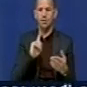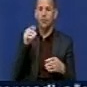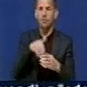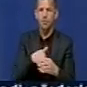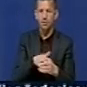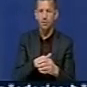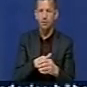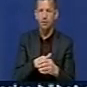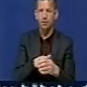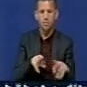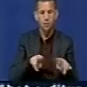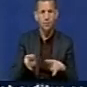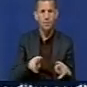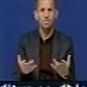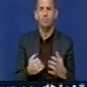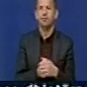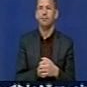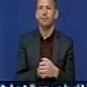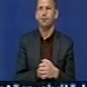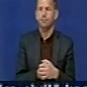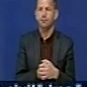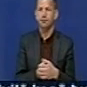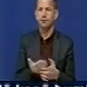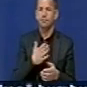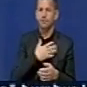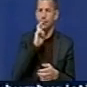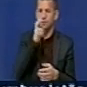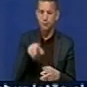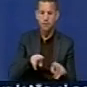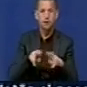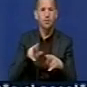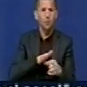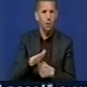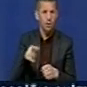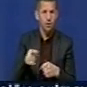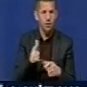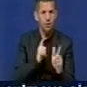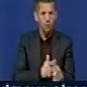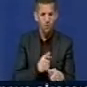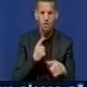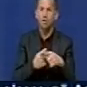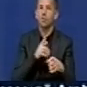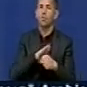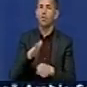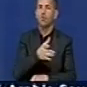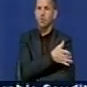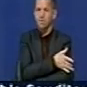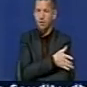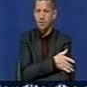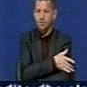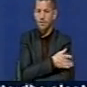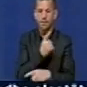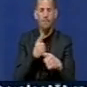gjykatën. Prandaj, edhe një herë them që kjo gjykatë është kundër luftës, kundër ushtrisë shqiptare të Kosovës,